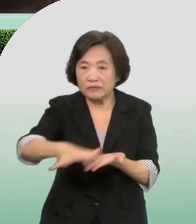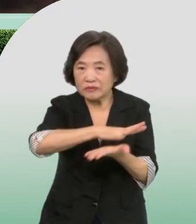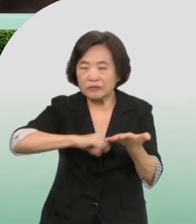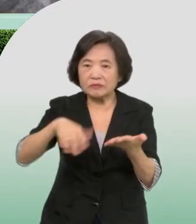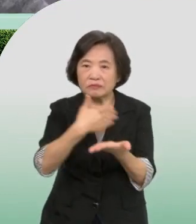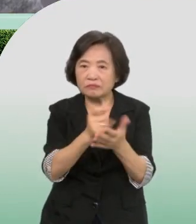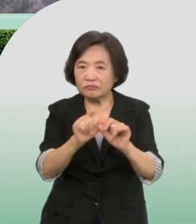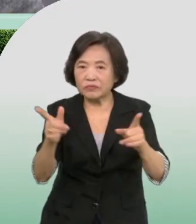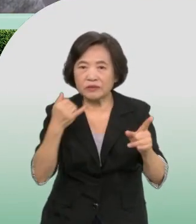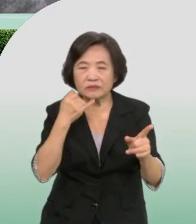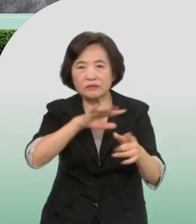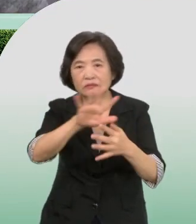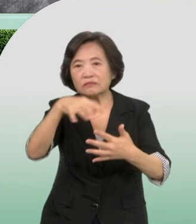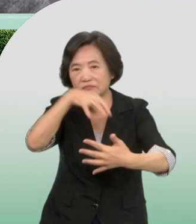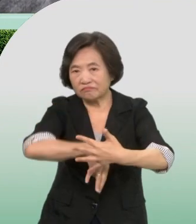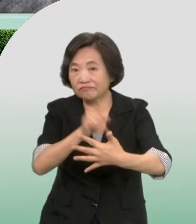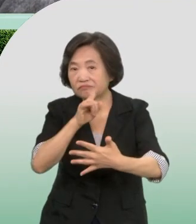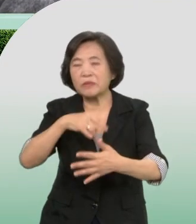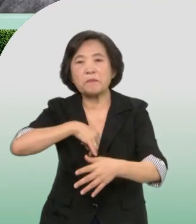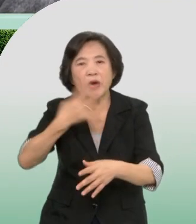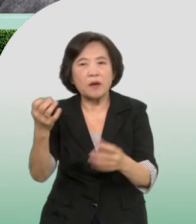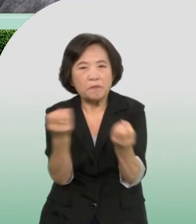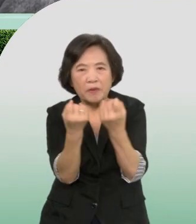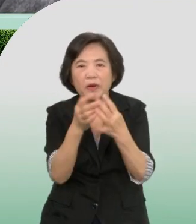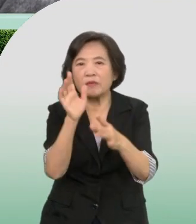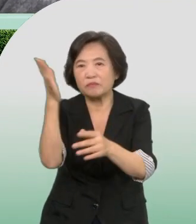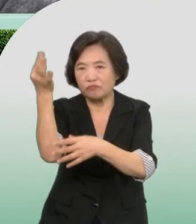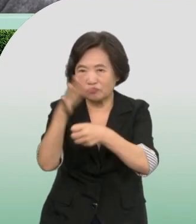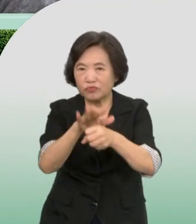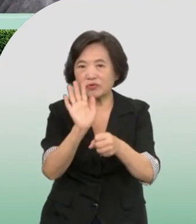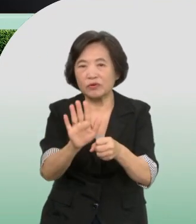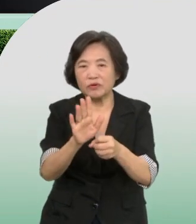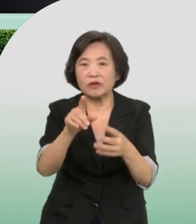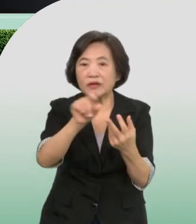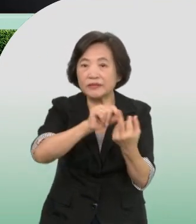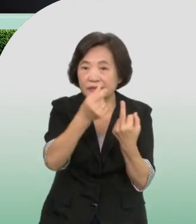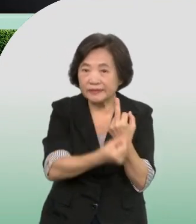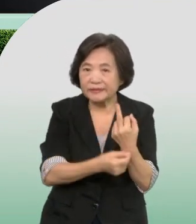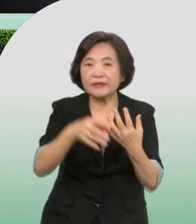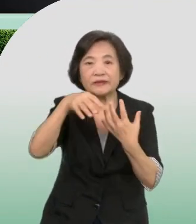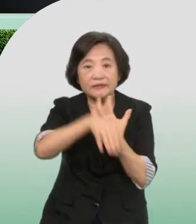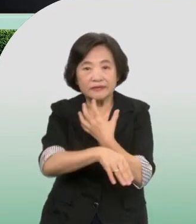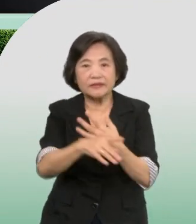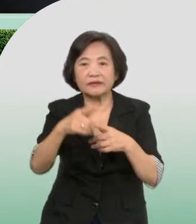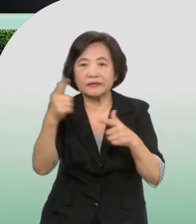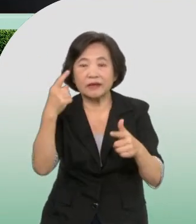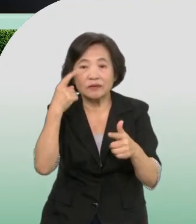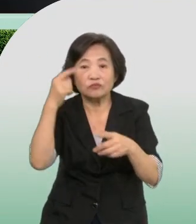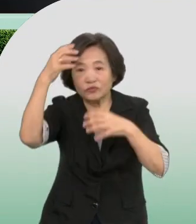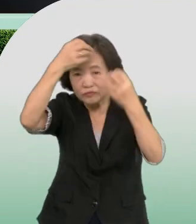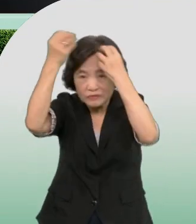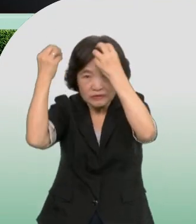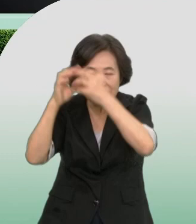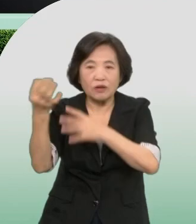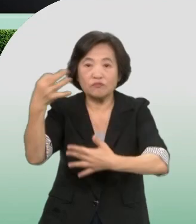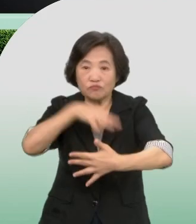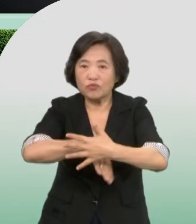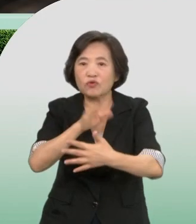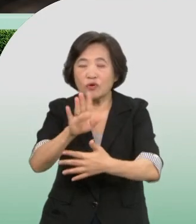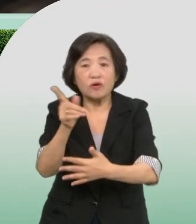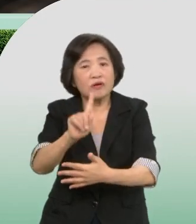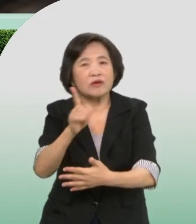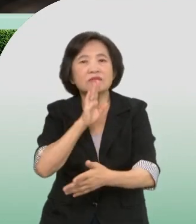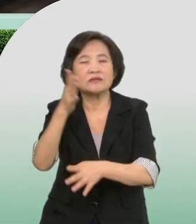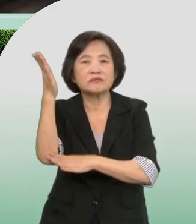的全品种作物都得作为天灾的救助对象。此外，江浙、甘肃对韩国太阳的复